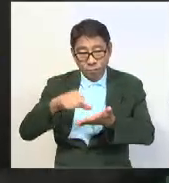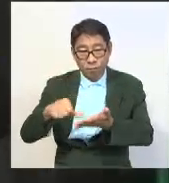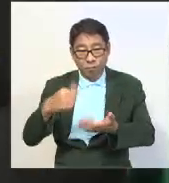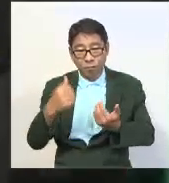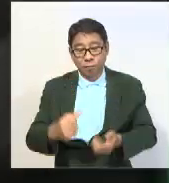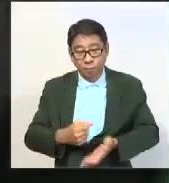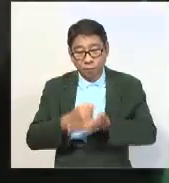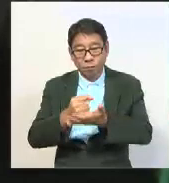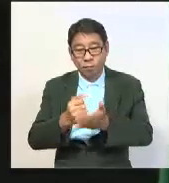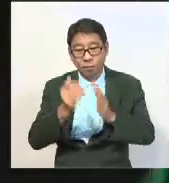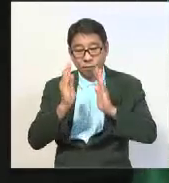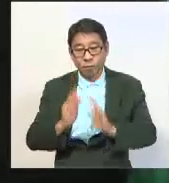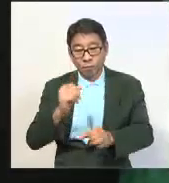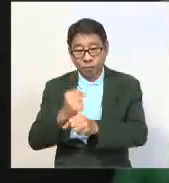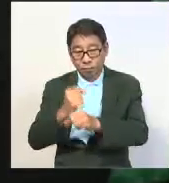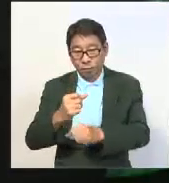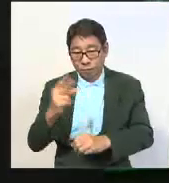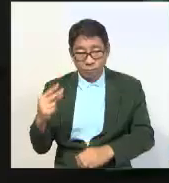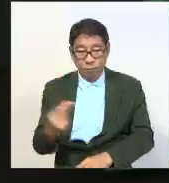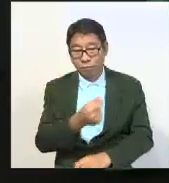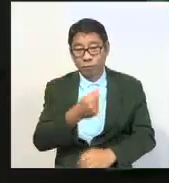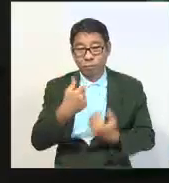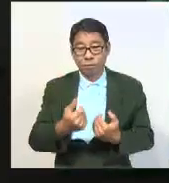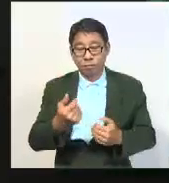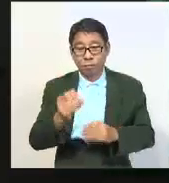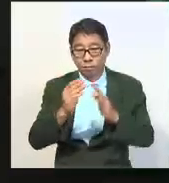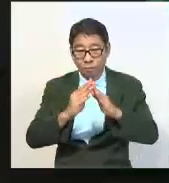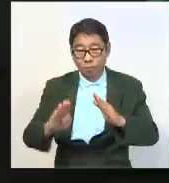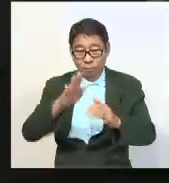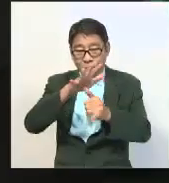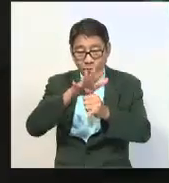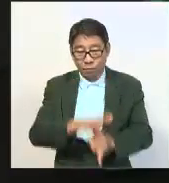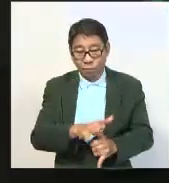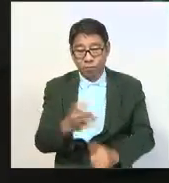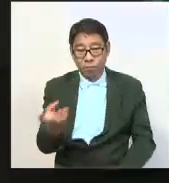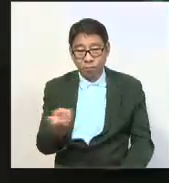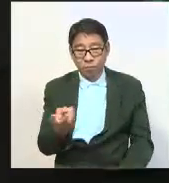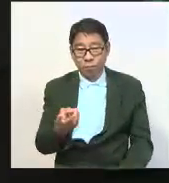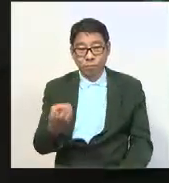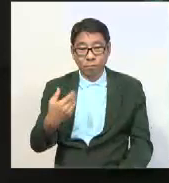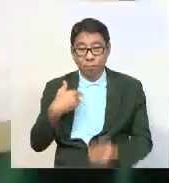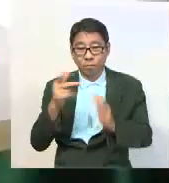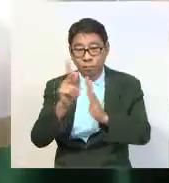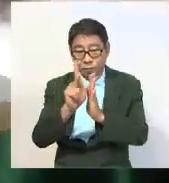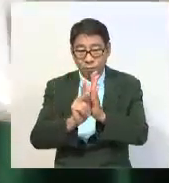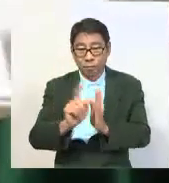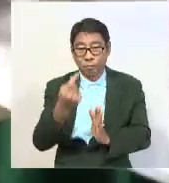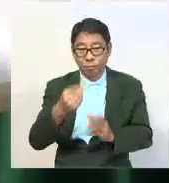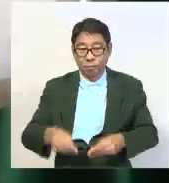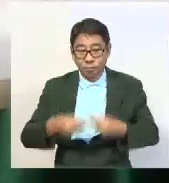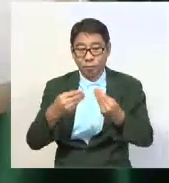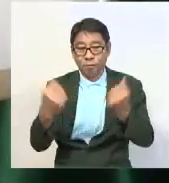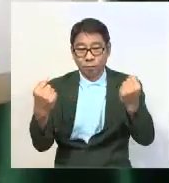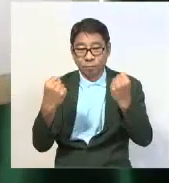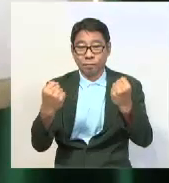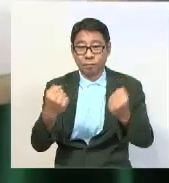ครั้งเพื่อเจ้าหน้าที่สคบทำงานได้เร็วขึ้นผู้ประกอบการเอาเปรียบผู้บริโภคน้อยลงครับโดยกฎหมายฉบับใหม่ได้ให้อำนาจสค